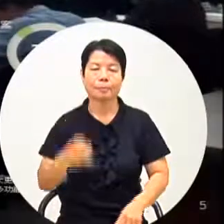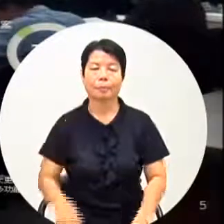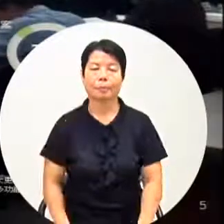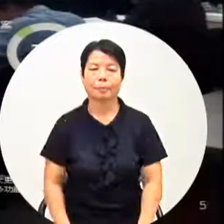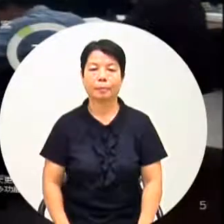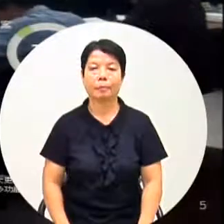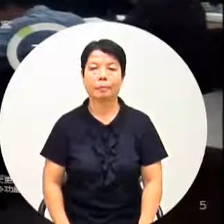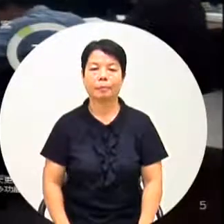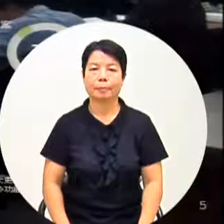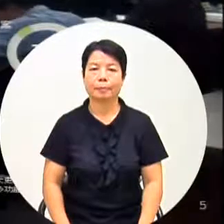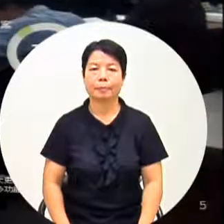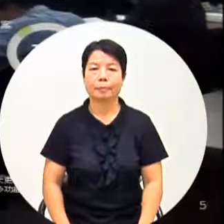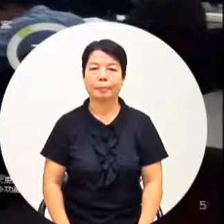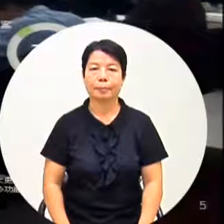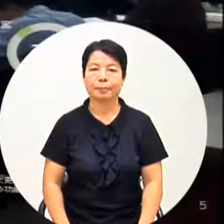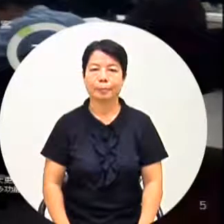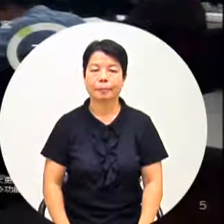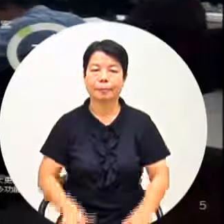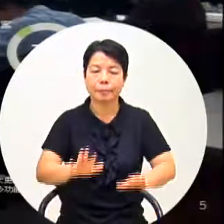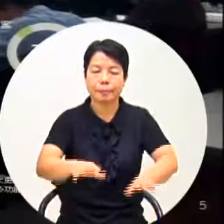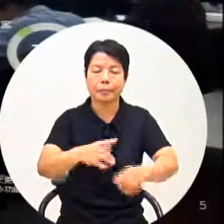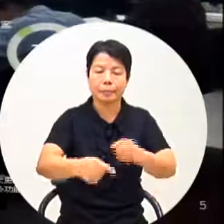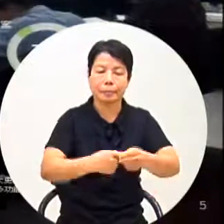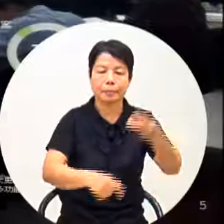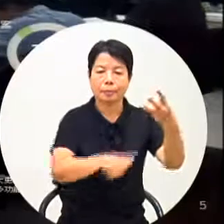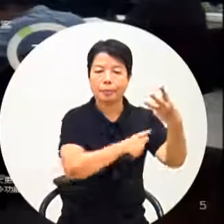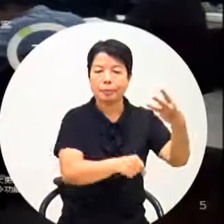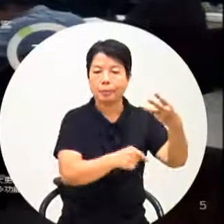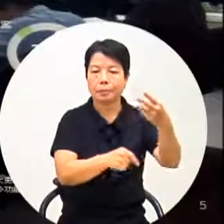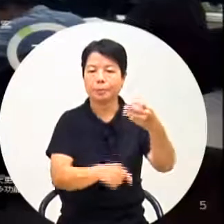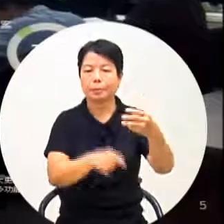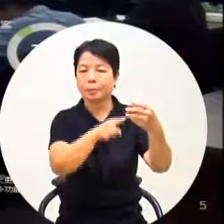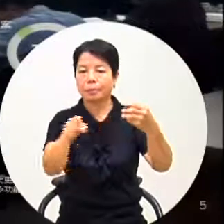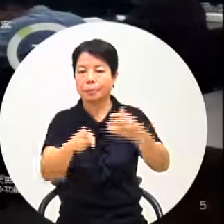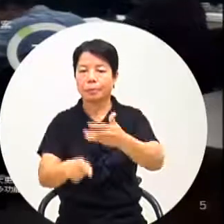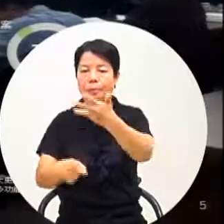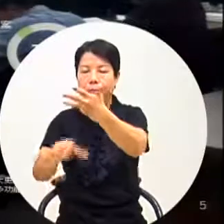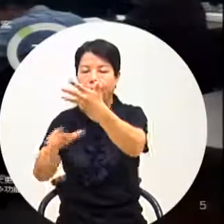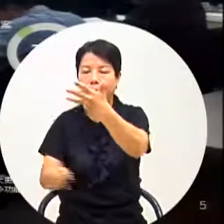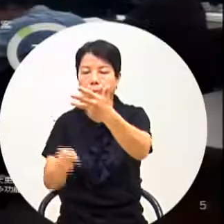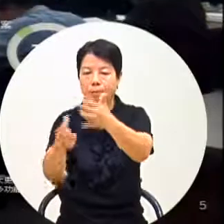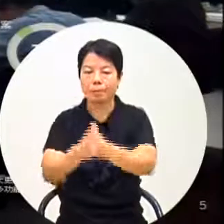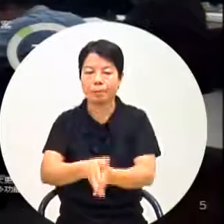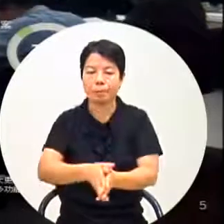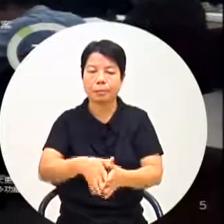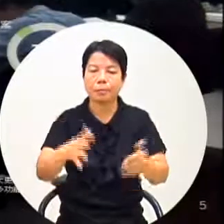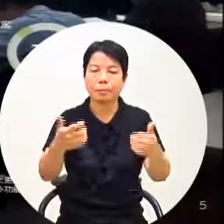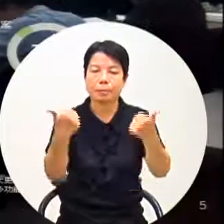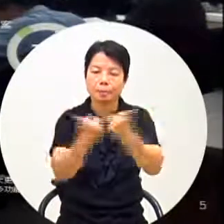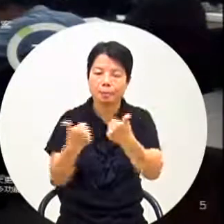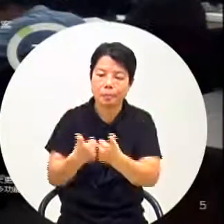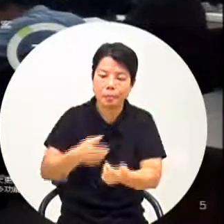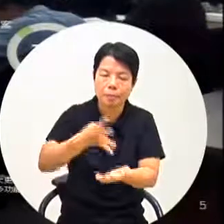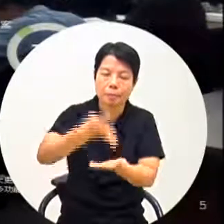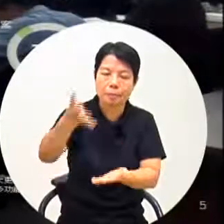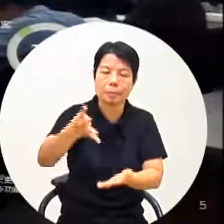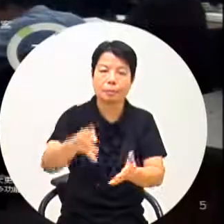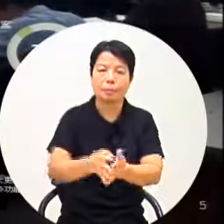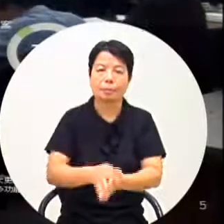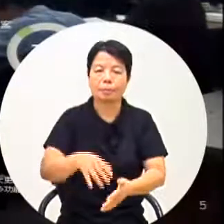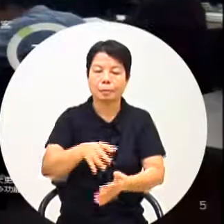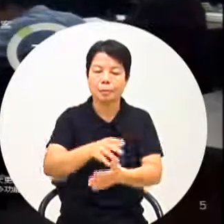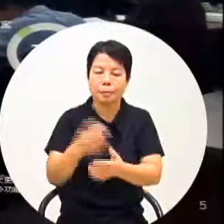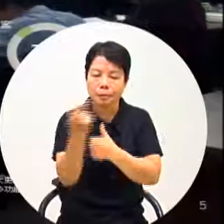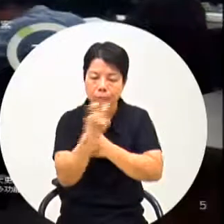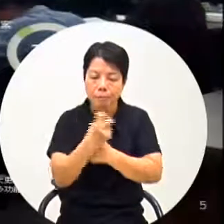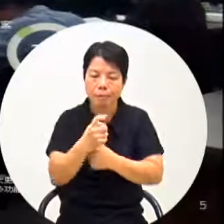我们到今年从3月到8月，总共召开过4次的大会，审议案14案次。那为